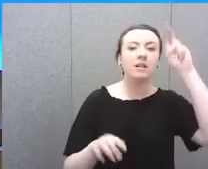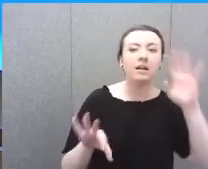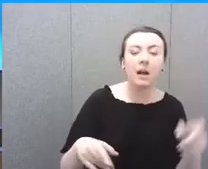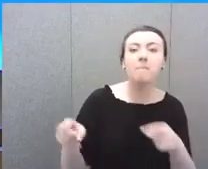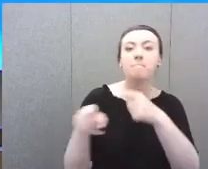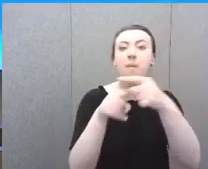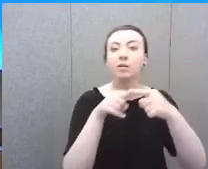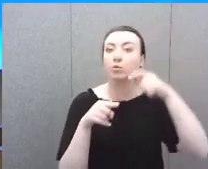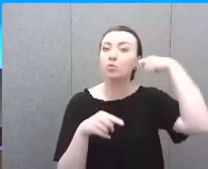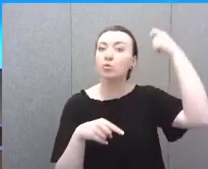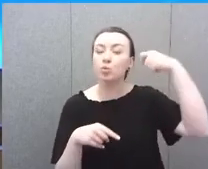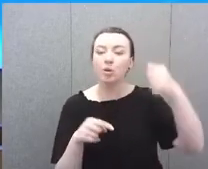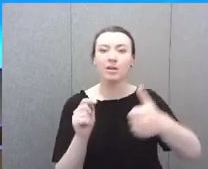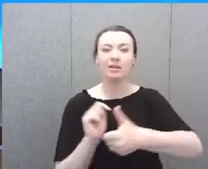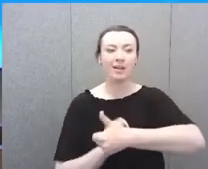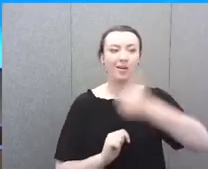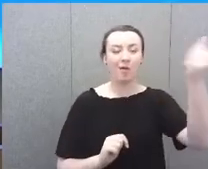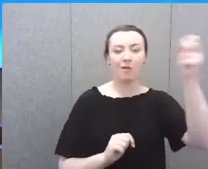политики, внешней